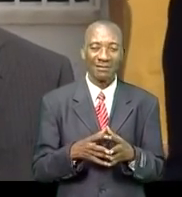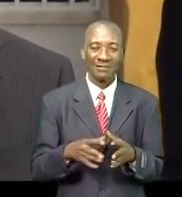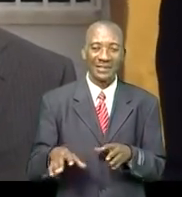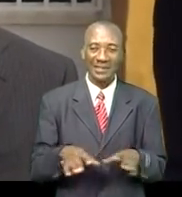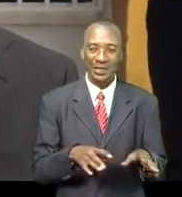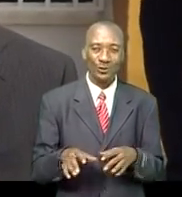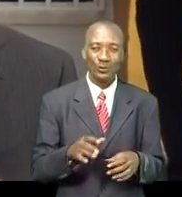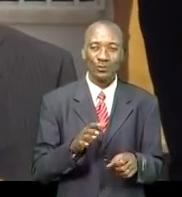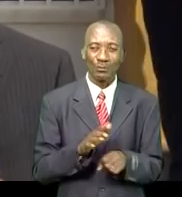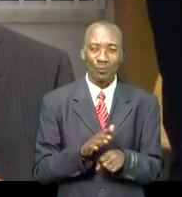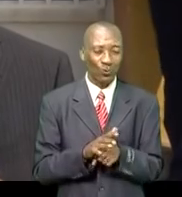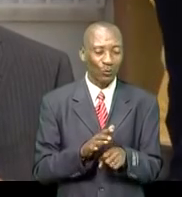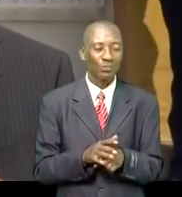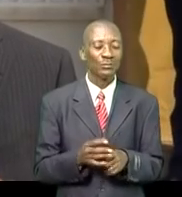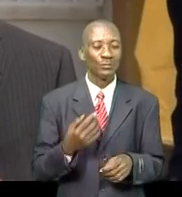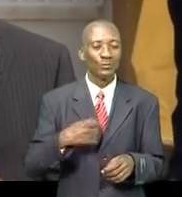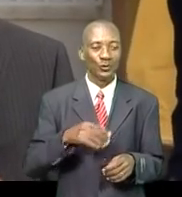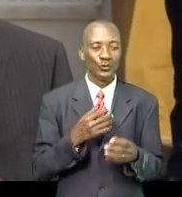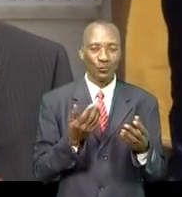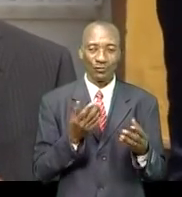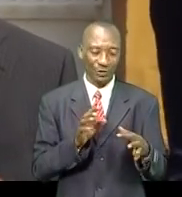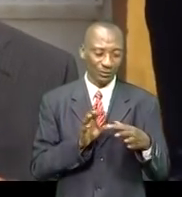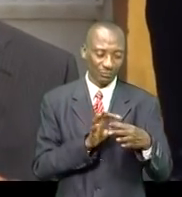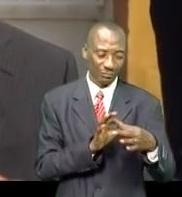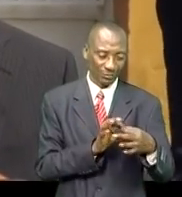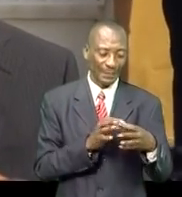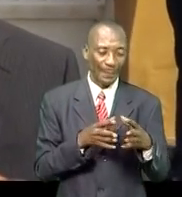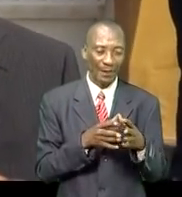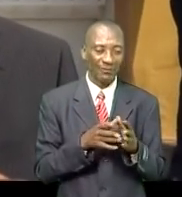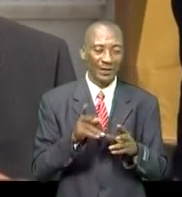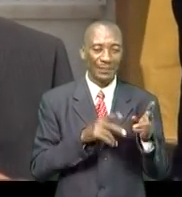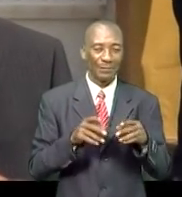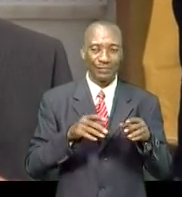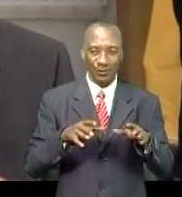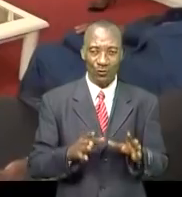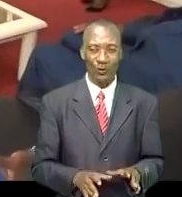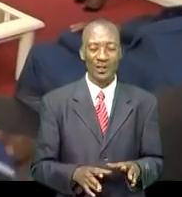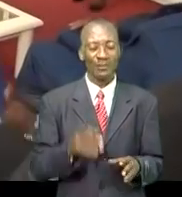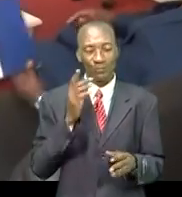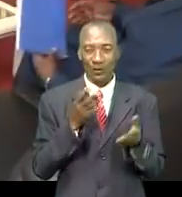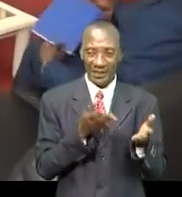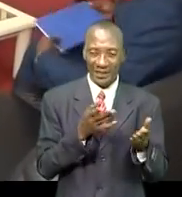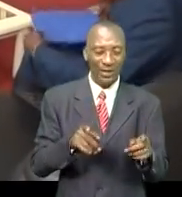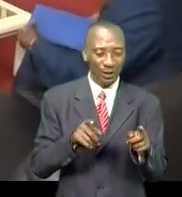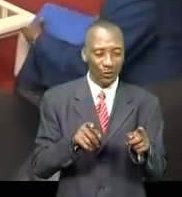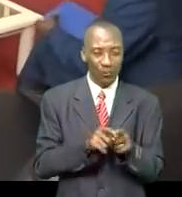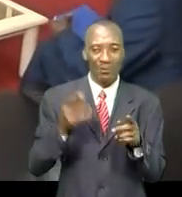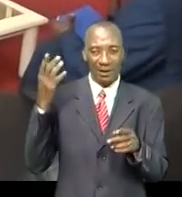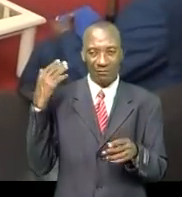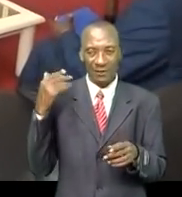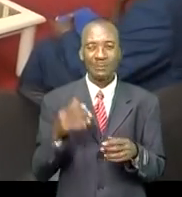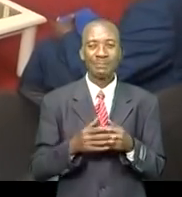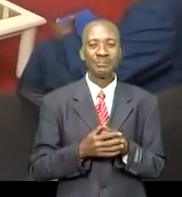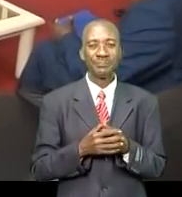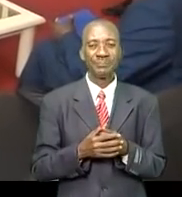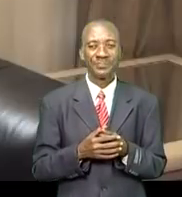essayé d'accumuler utiliser le fonds de contrepartie pour le développement de ce pays. Les pays du soleil levant